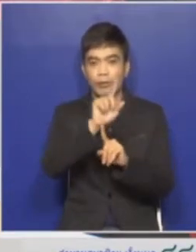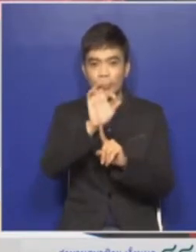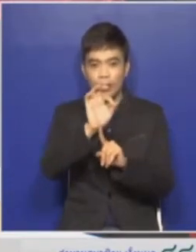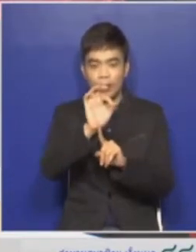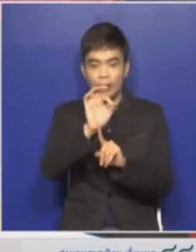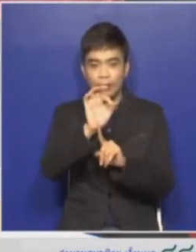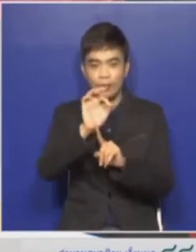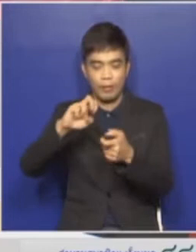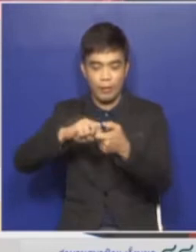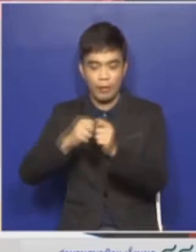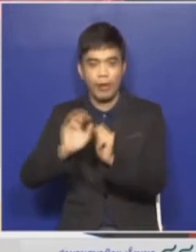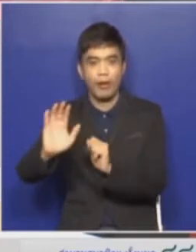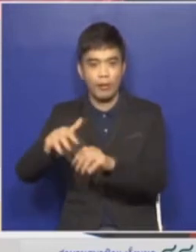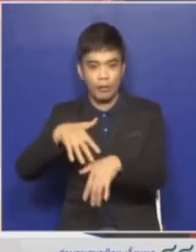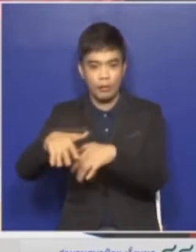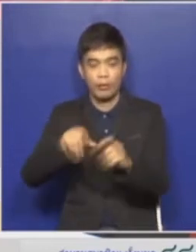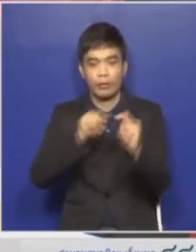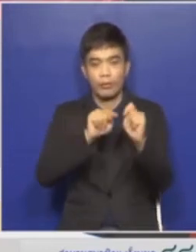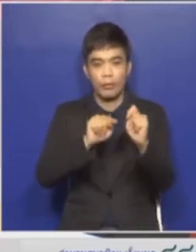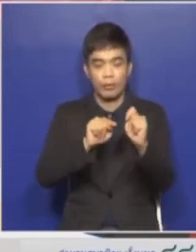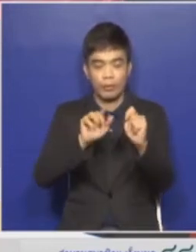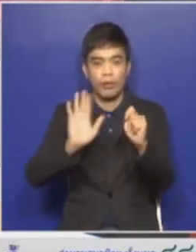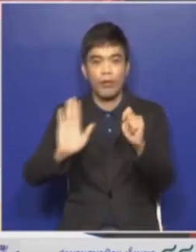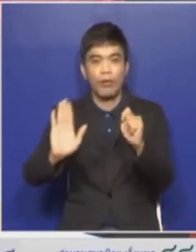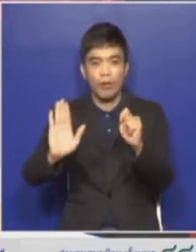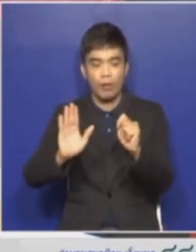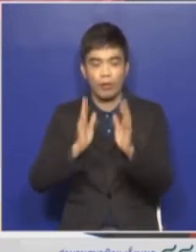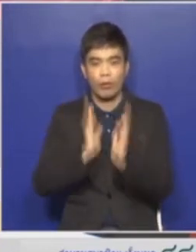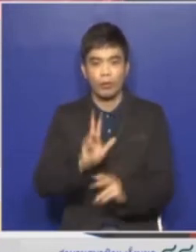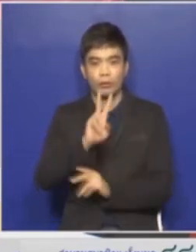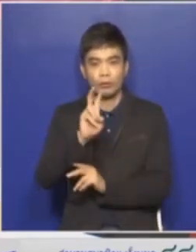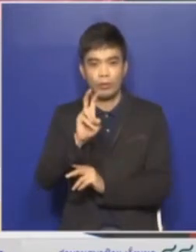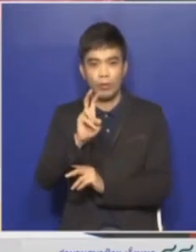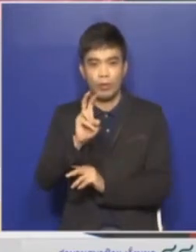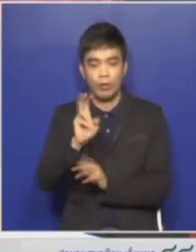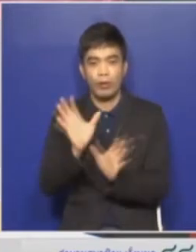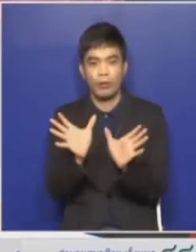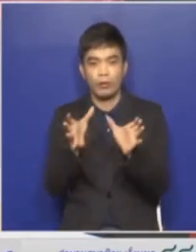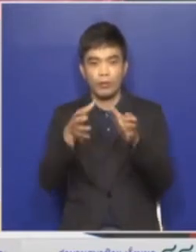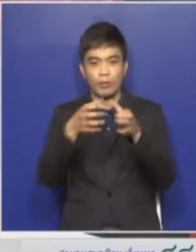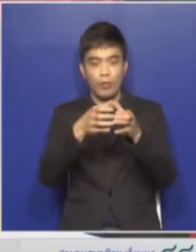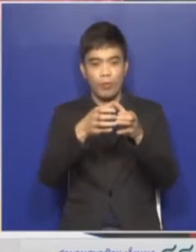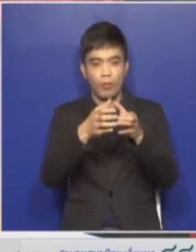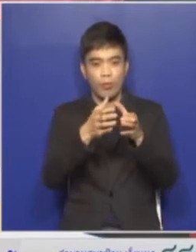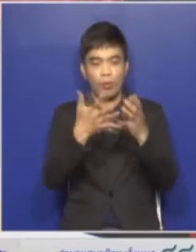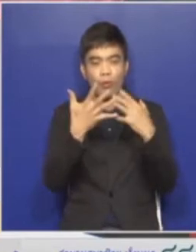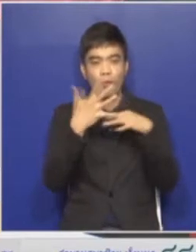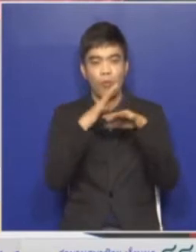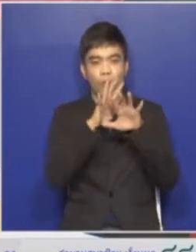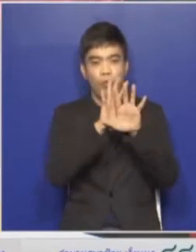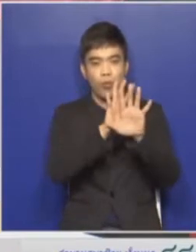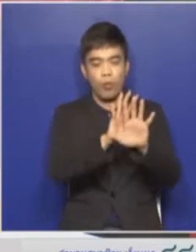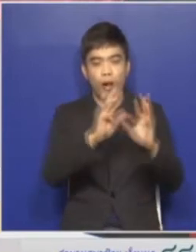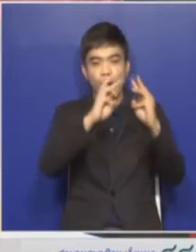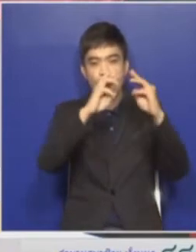ผ่านมาพี่น้องชาวตำบลเหล่าโพนค้อประมาณ 200คนมารวมตัวกันที่วัดป่าอัมพวันตำบล